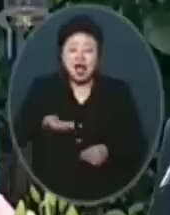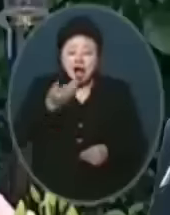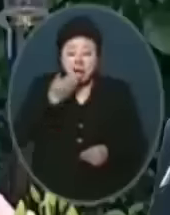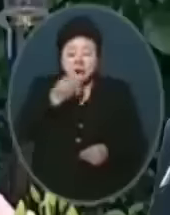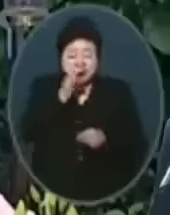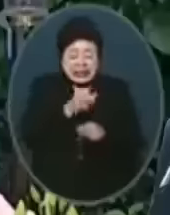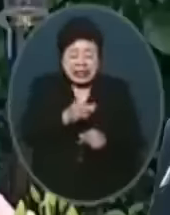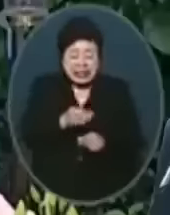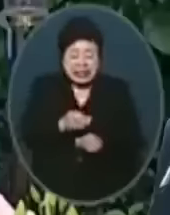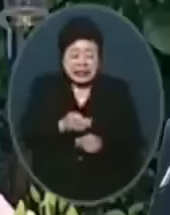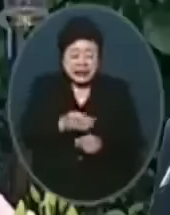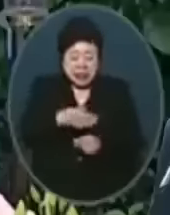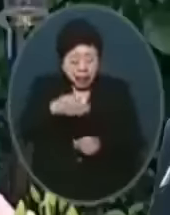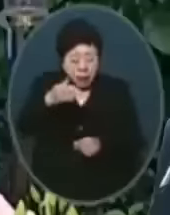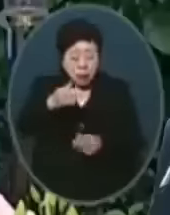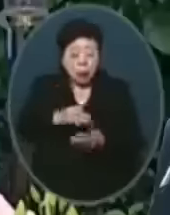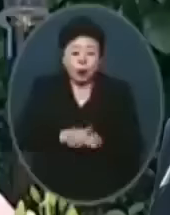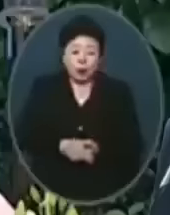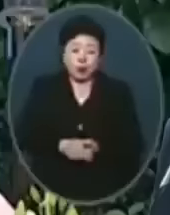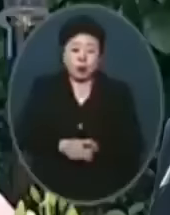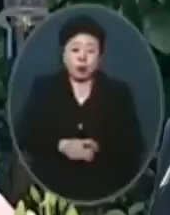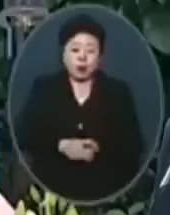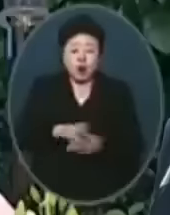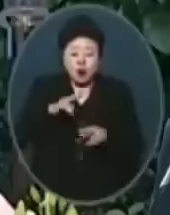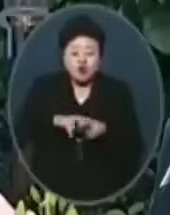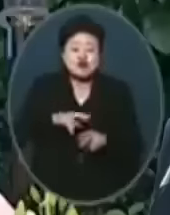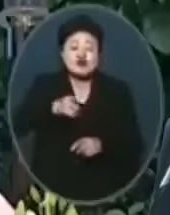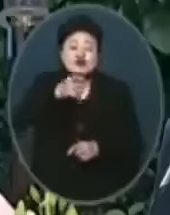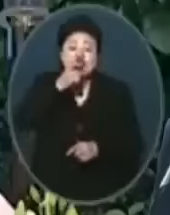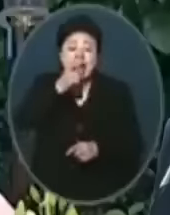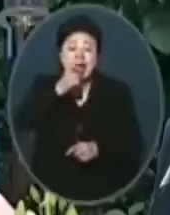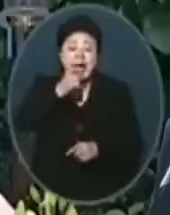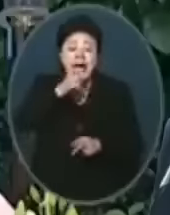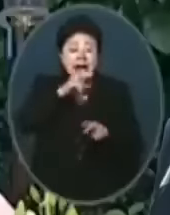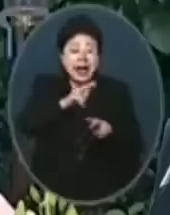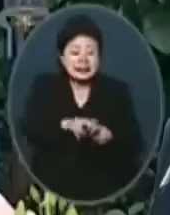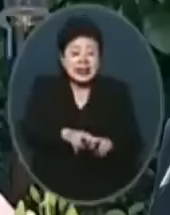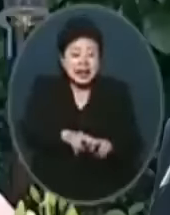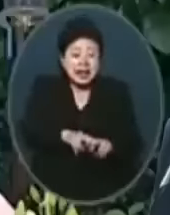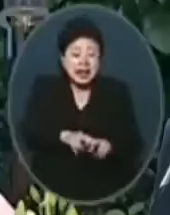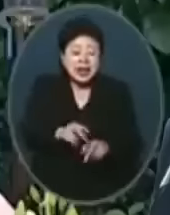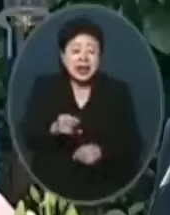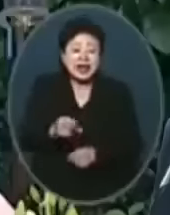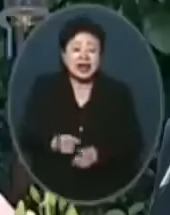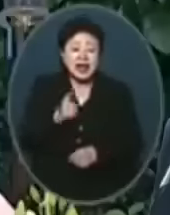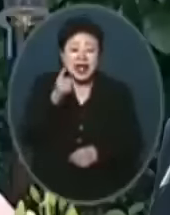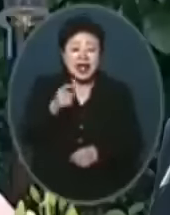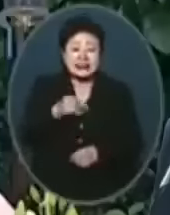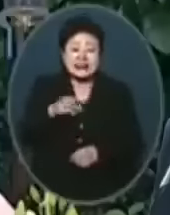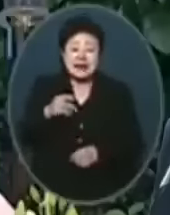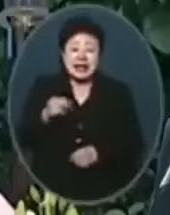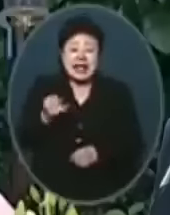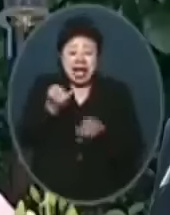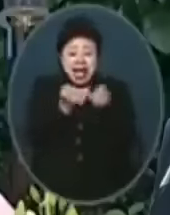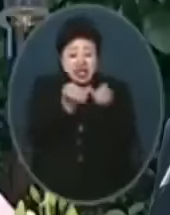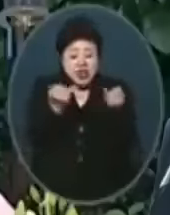음식을 사기 위해서 시내로 들어가고 그 우물에 한 사마리아